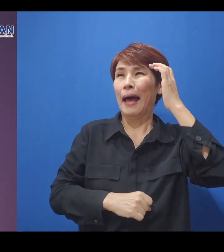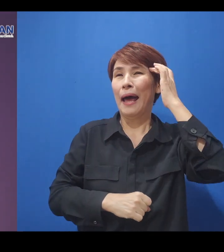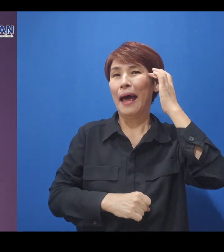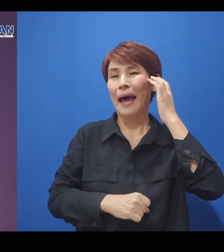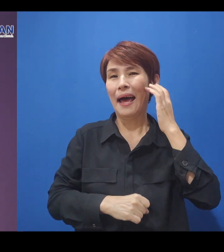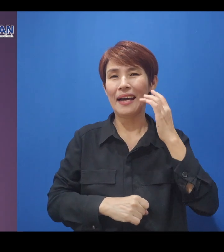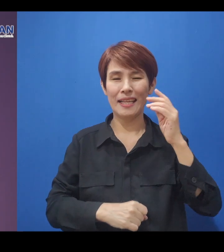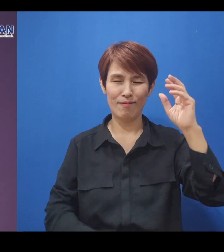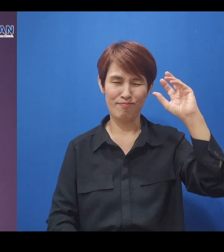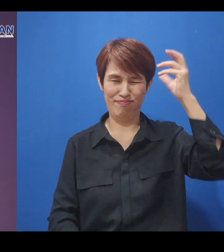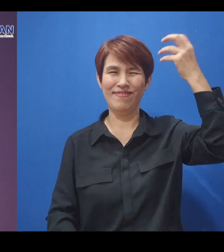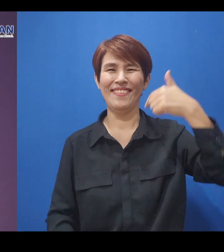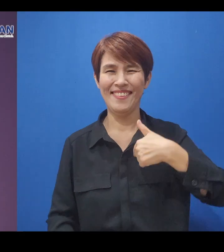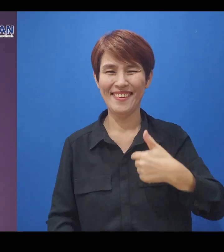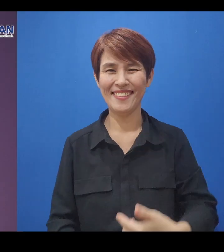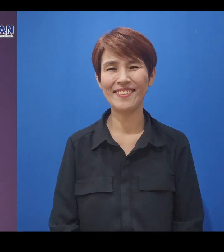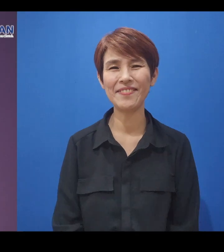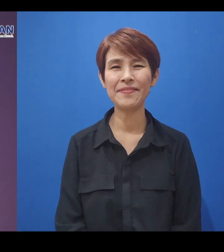정신이.